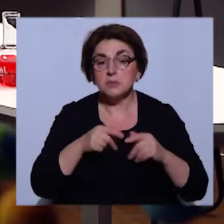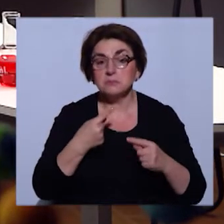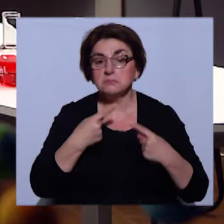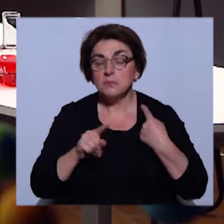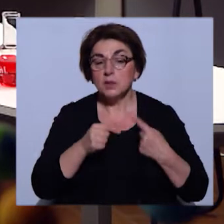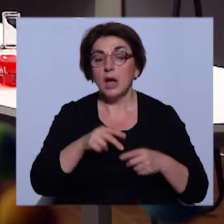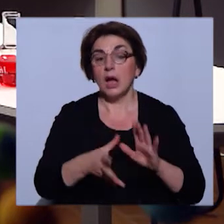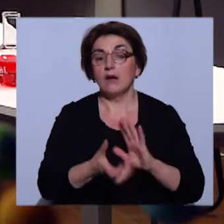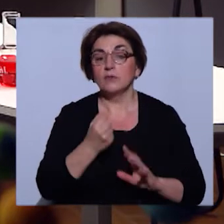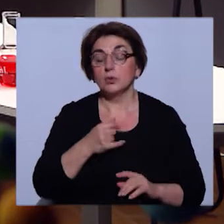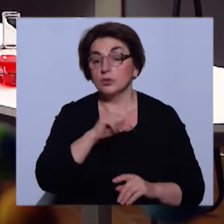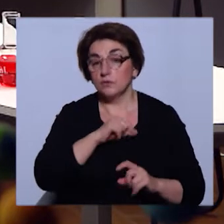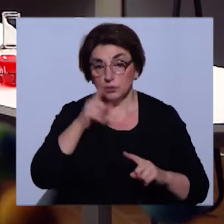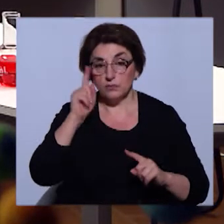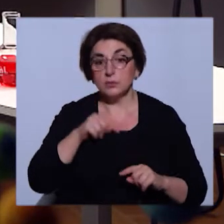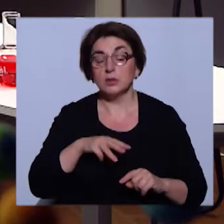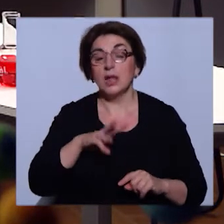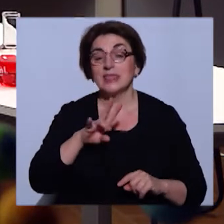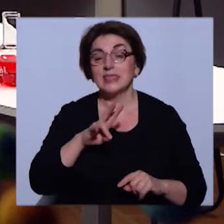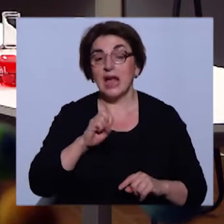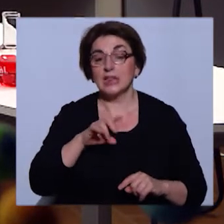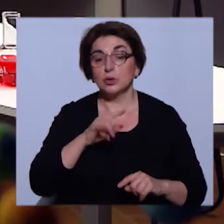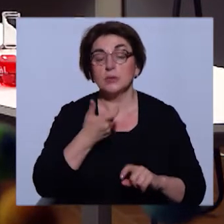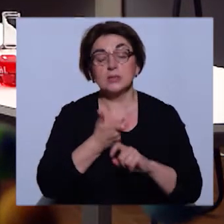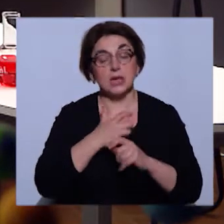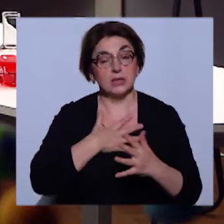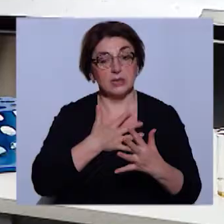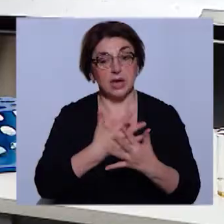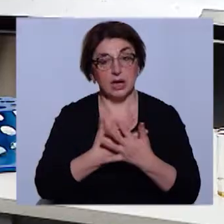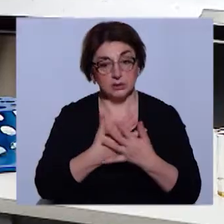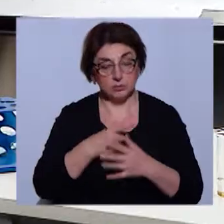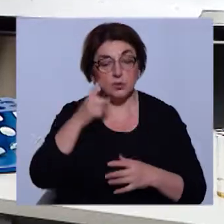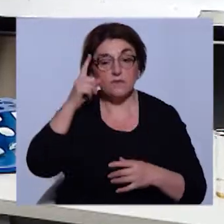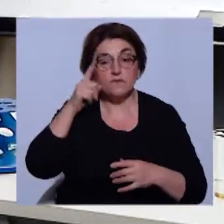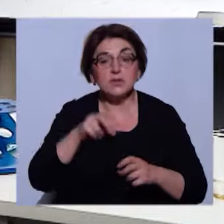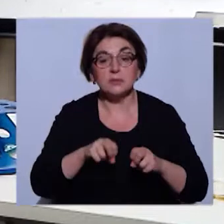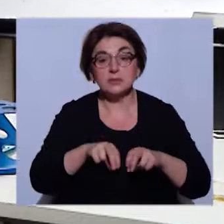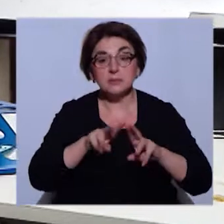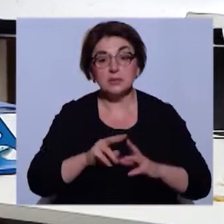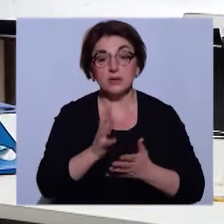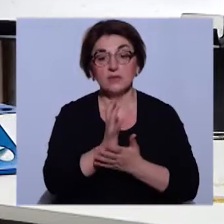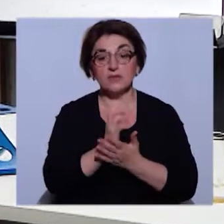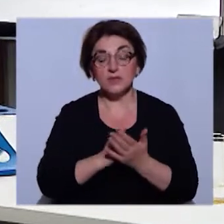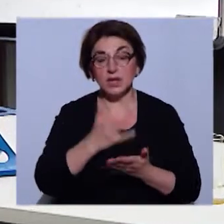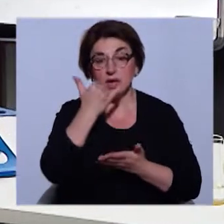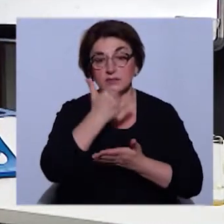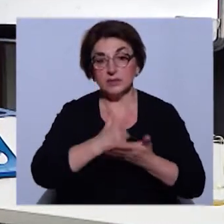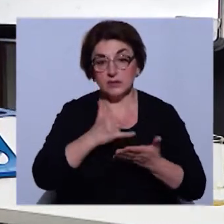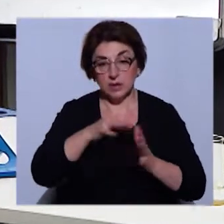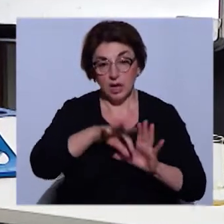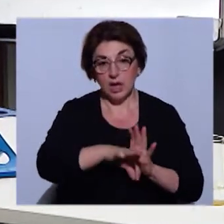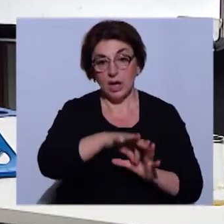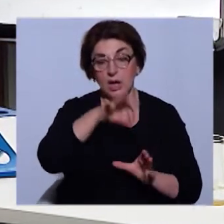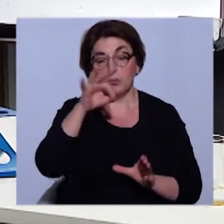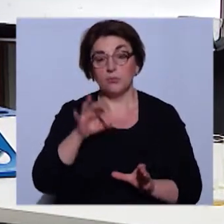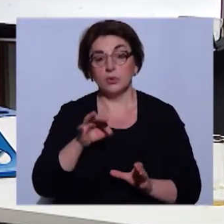ავიღოთ მეტალი ნატრიუმი, რომელიც არის იმდენად აქტიური, რომ მას ნავთში ინახავენ. ამოვიღოთ ის